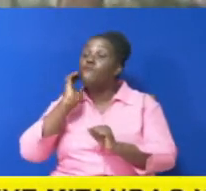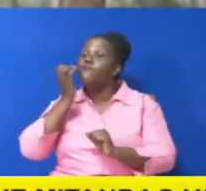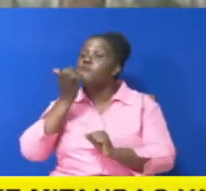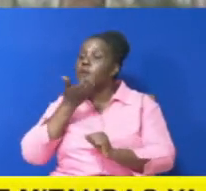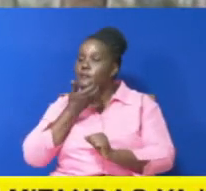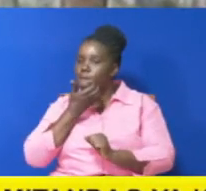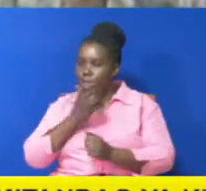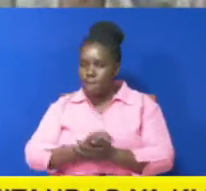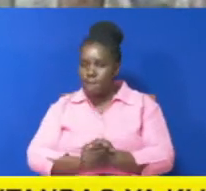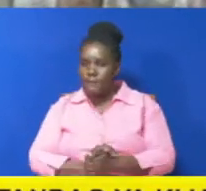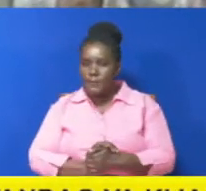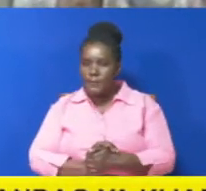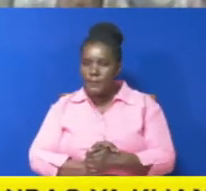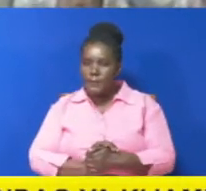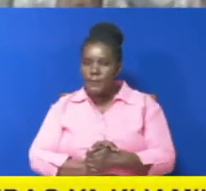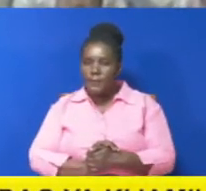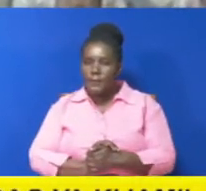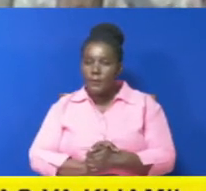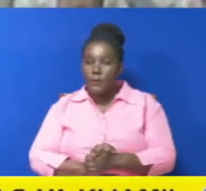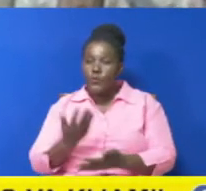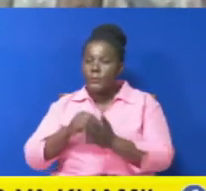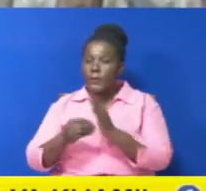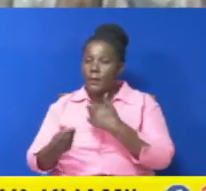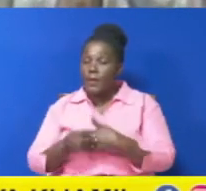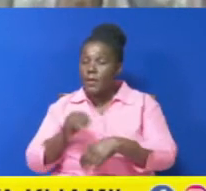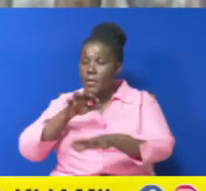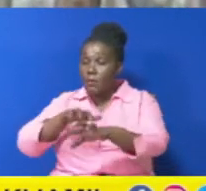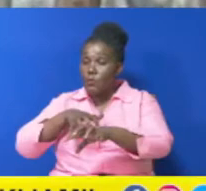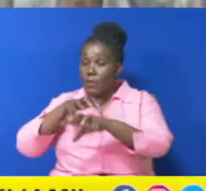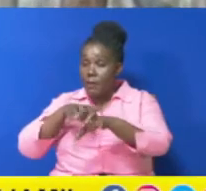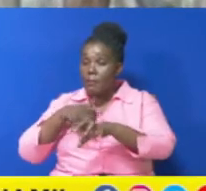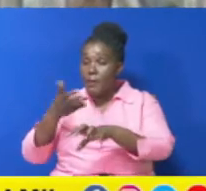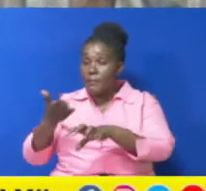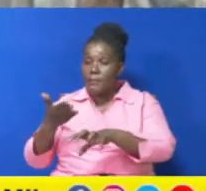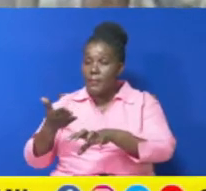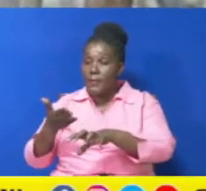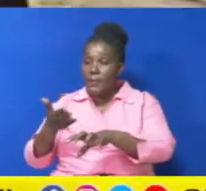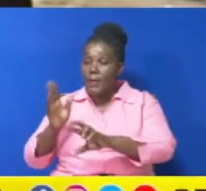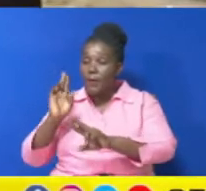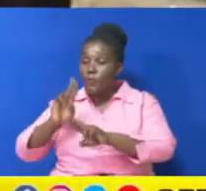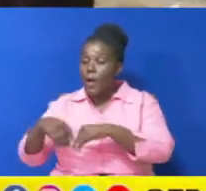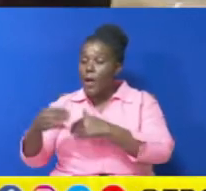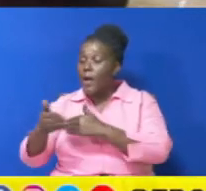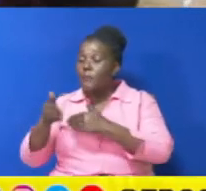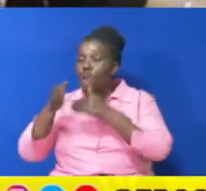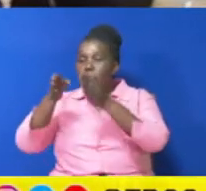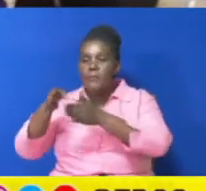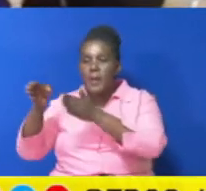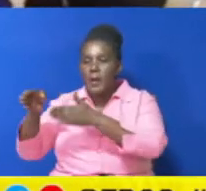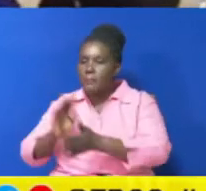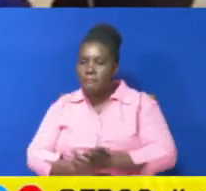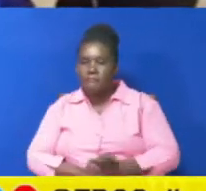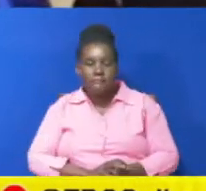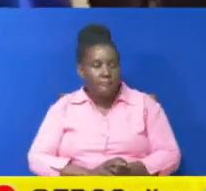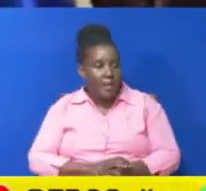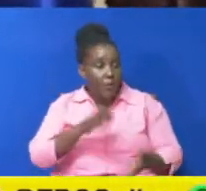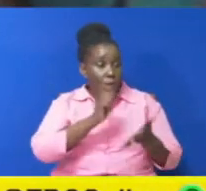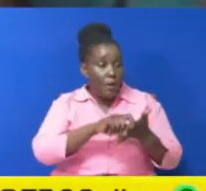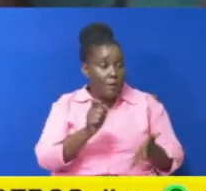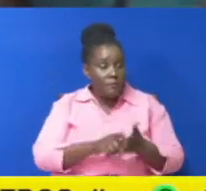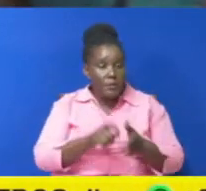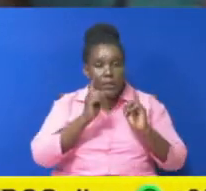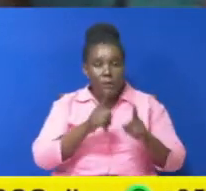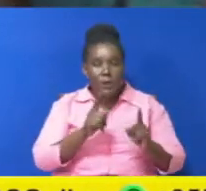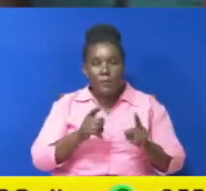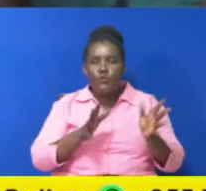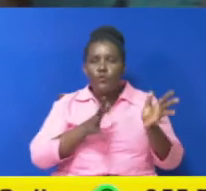umakini mkubwa kwa sababu wale wanyama wao ni hawana tabia kama binadamu. Nao baadhi ya wanafunzi na walimu